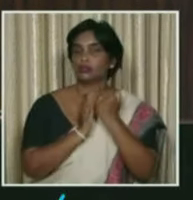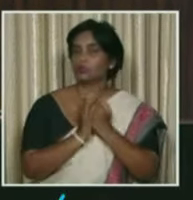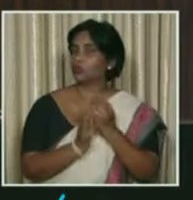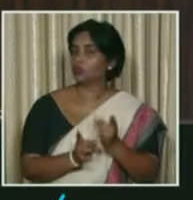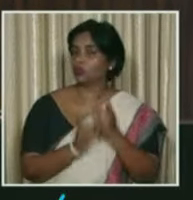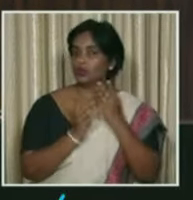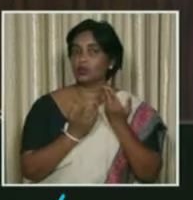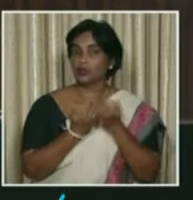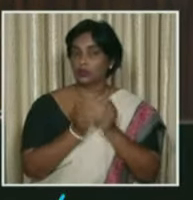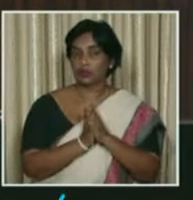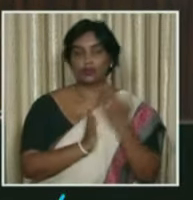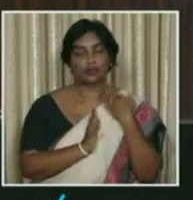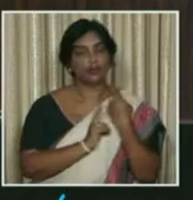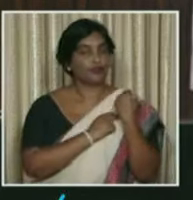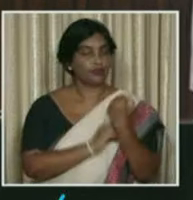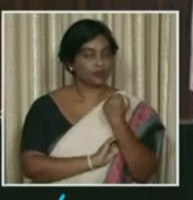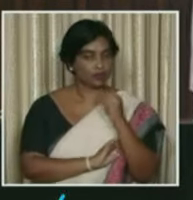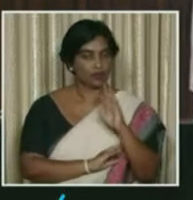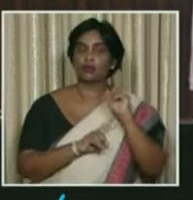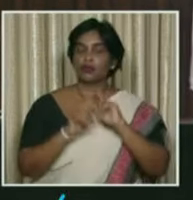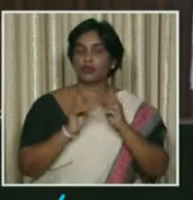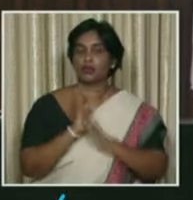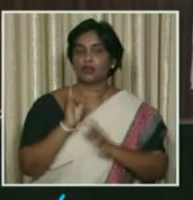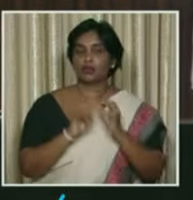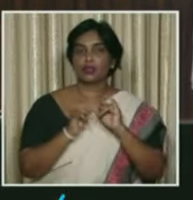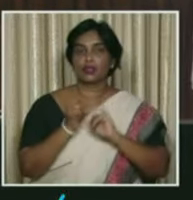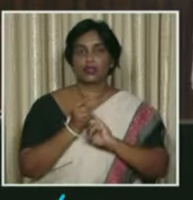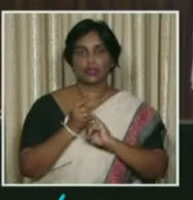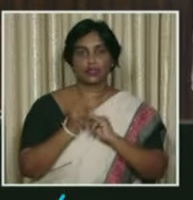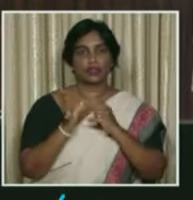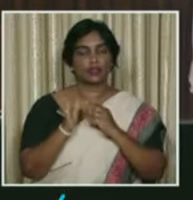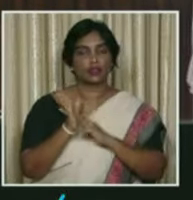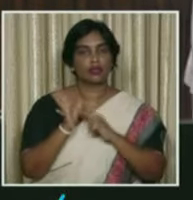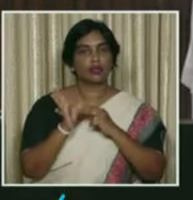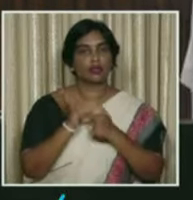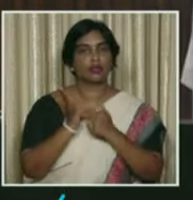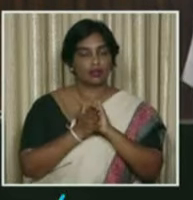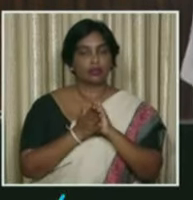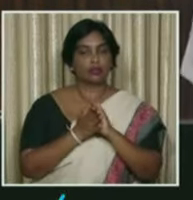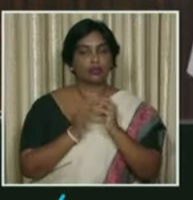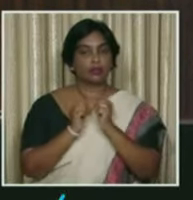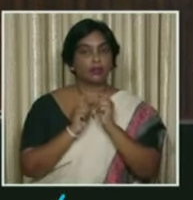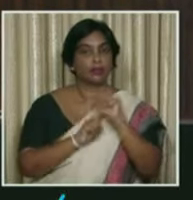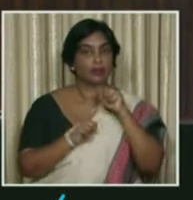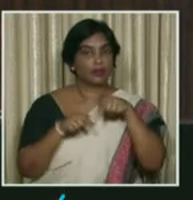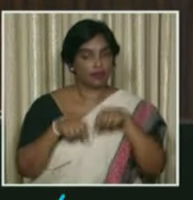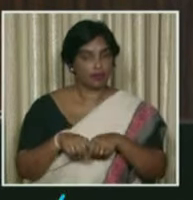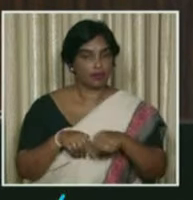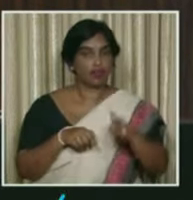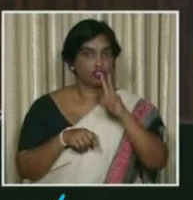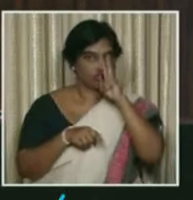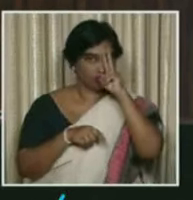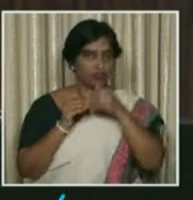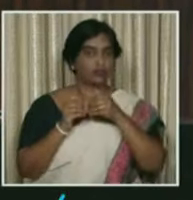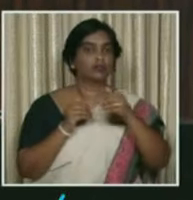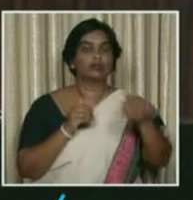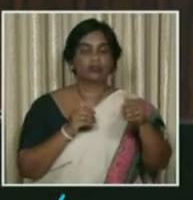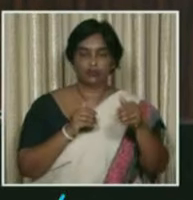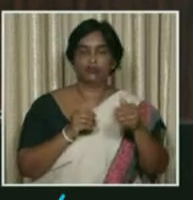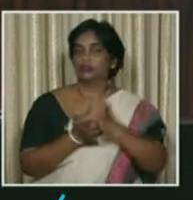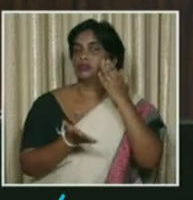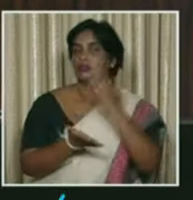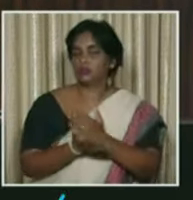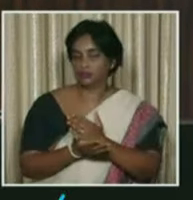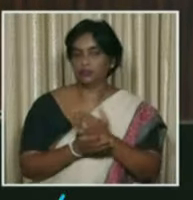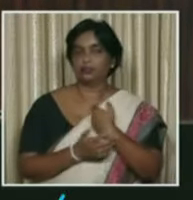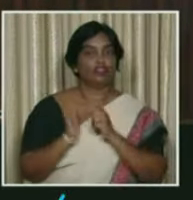prakara ma vetha pavariya thi balatara anuwa parlimentu mantri sanath nishantha mahathage parlimentu sewaya ada dina sita sati dekaka kalayakata athithuna